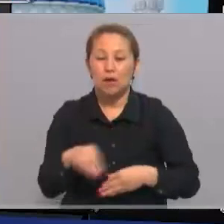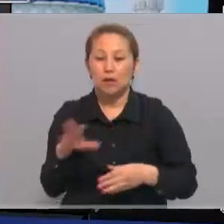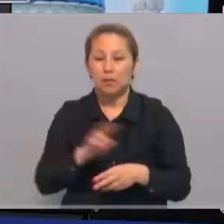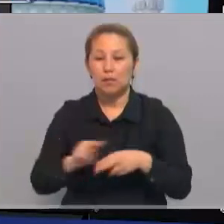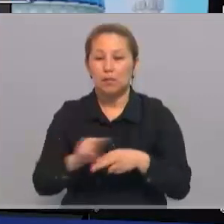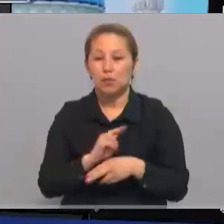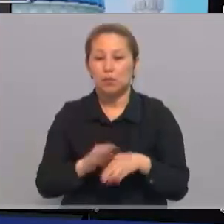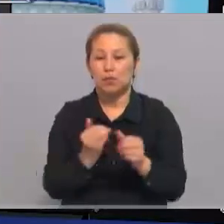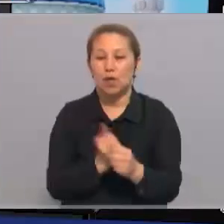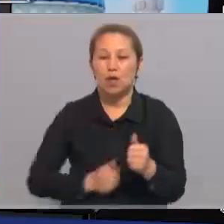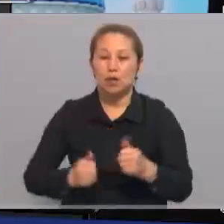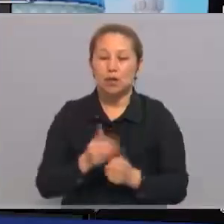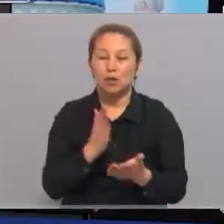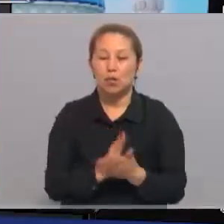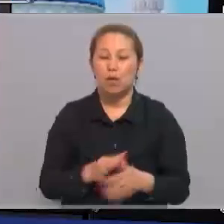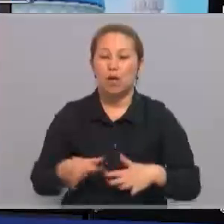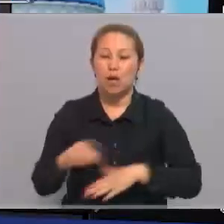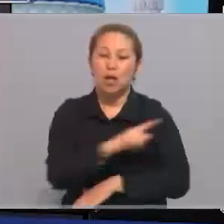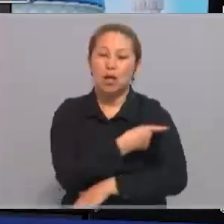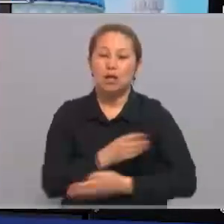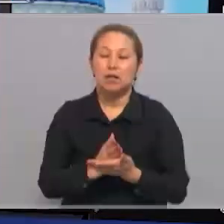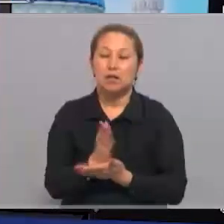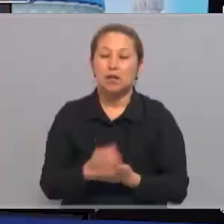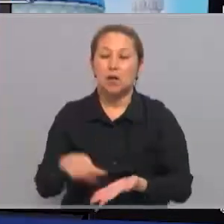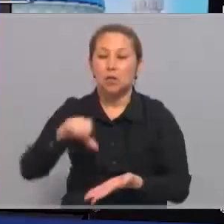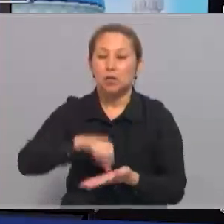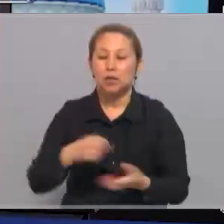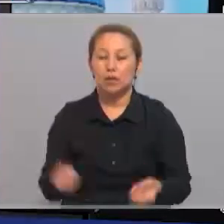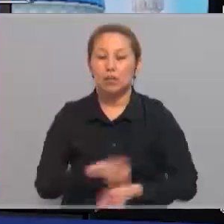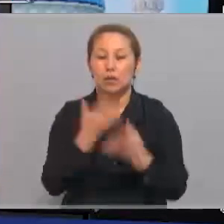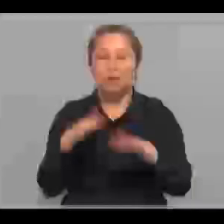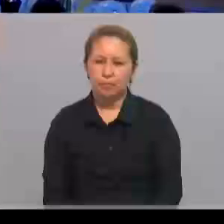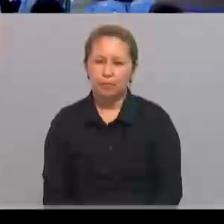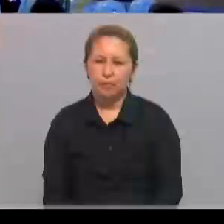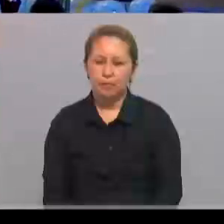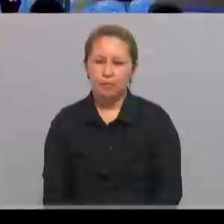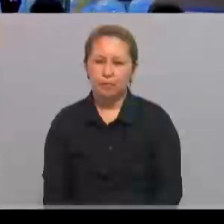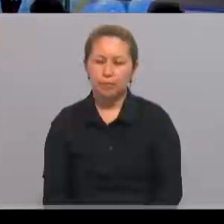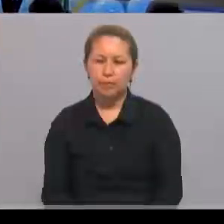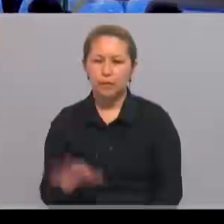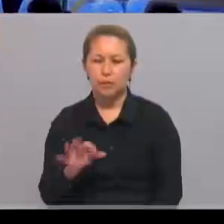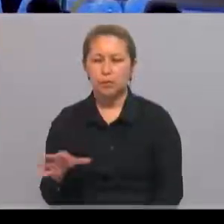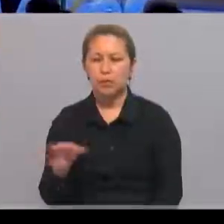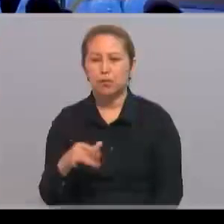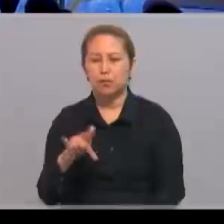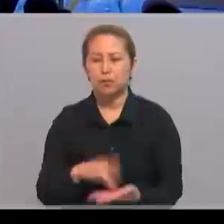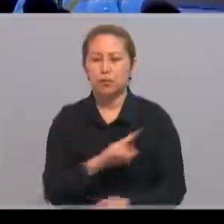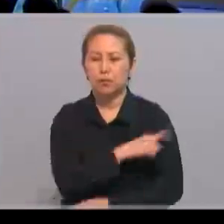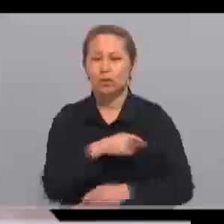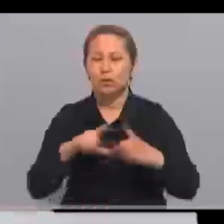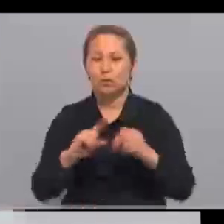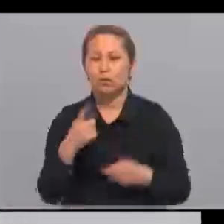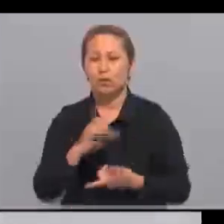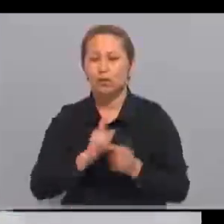емдеу ісі ілгерілеп отыр. Аудандағы ақ халаттылар аудан орталығында төл мерекесін атап өтті. Ордабасы аудандық орталық аурухана